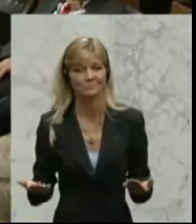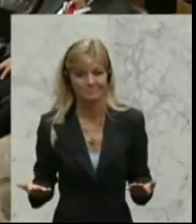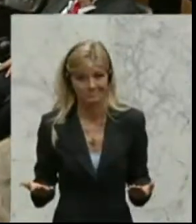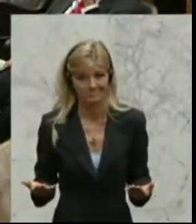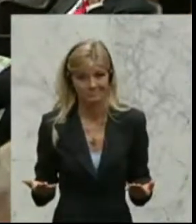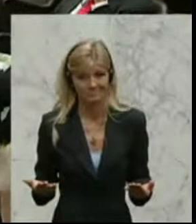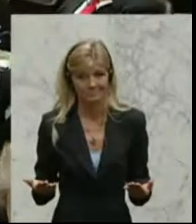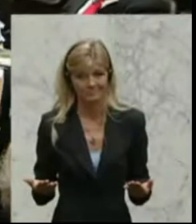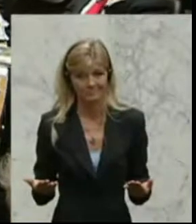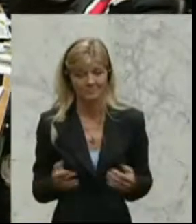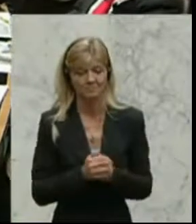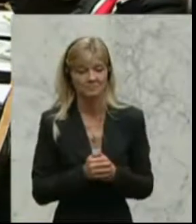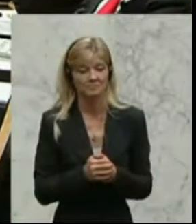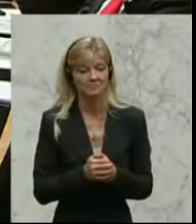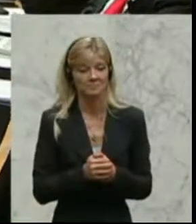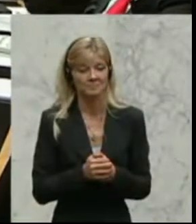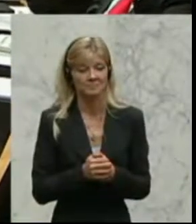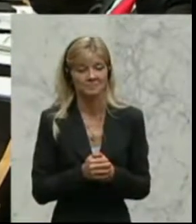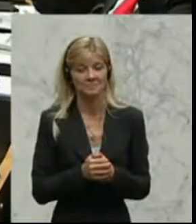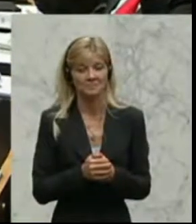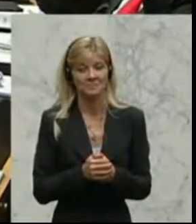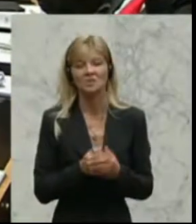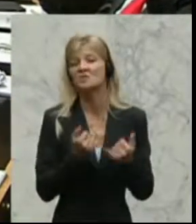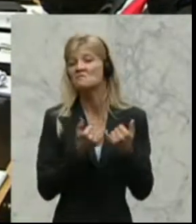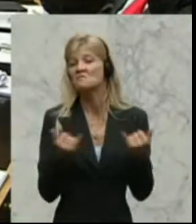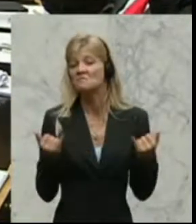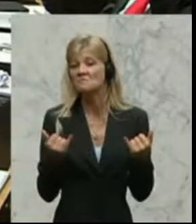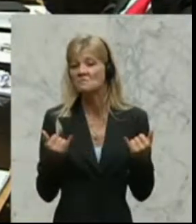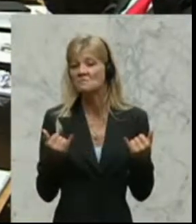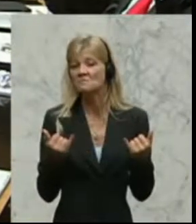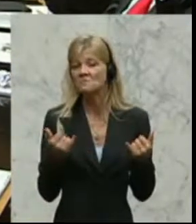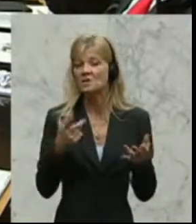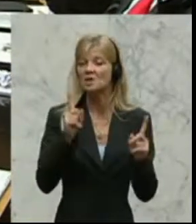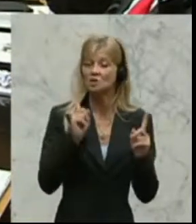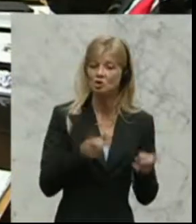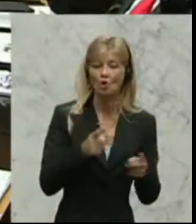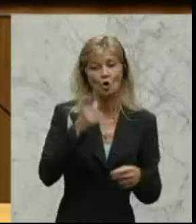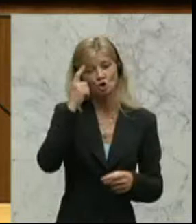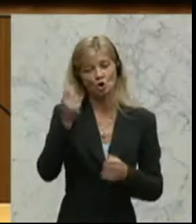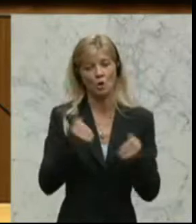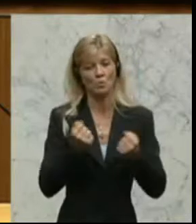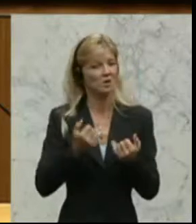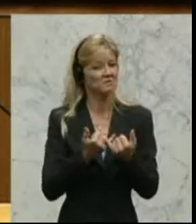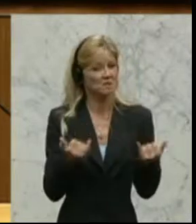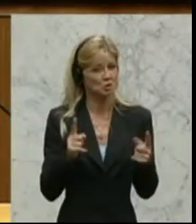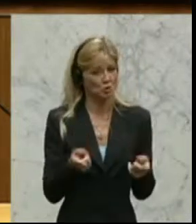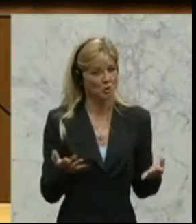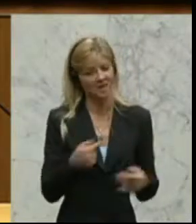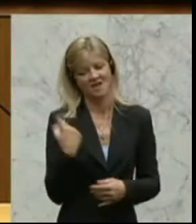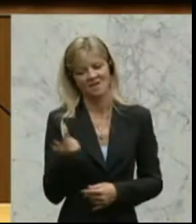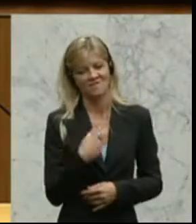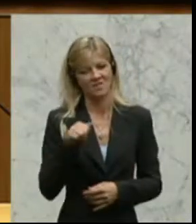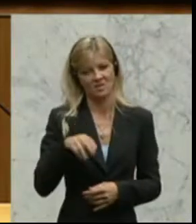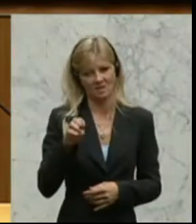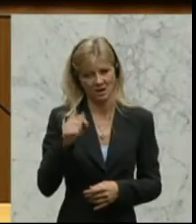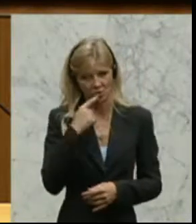Wie sollte dann nun die Steuerpolitik ausschauen? Und aus Sicht von uns NEOS muss die Steuerpolitik um drei Säulen